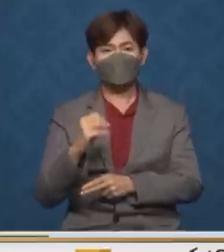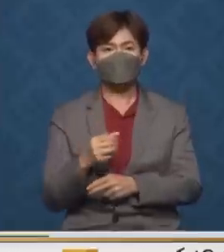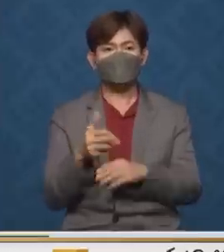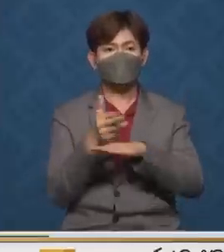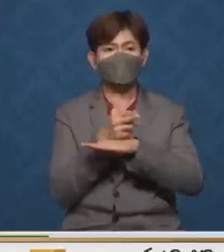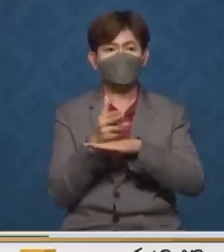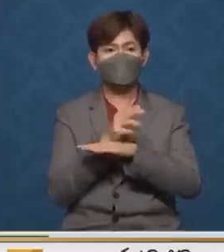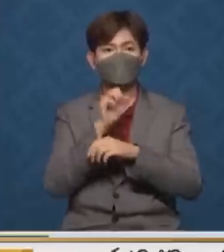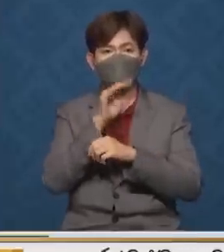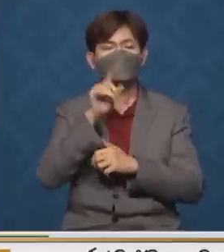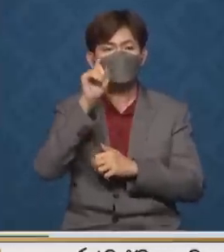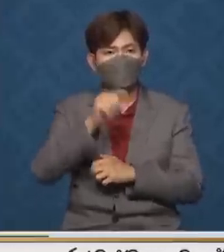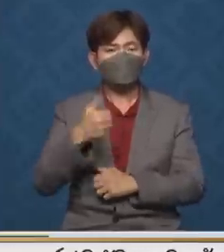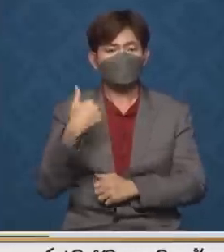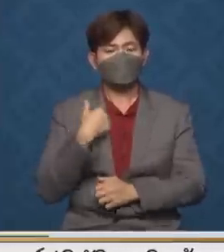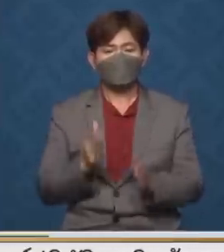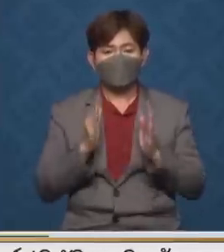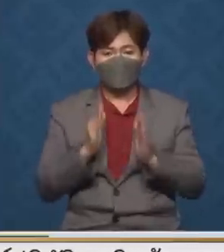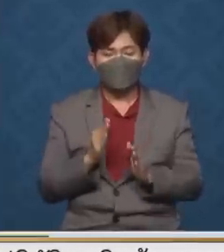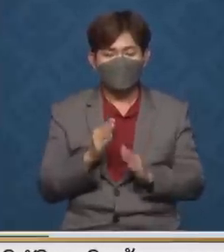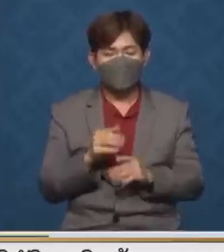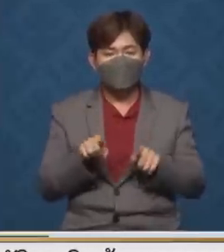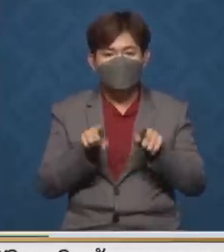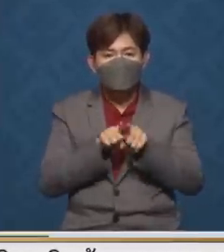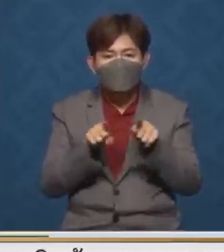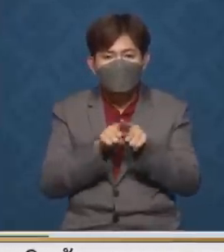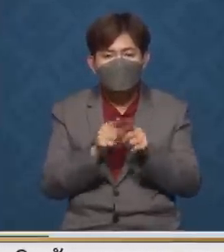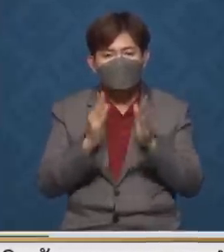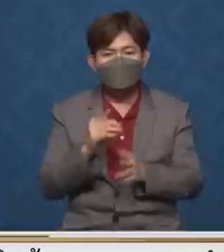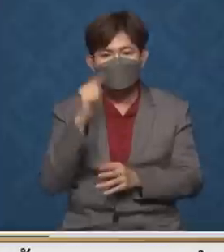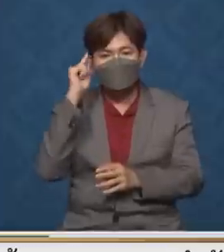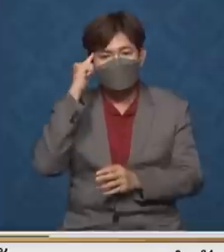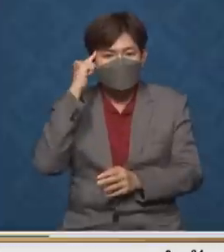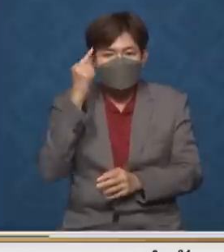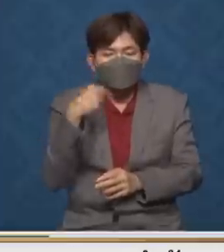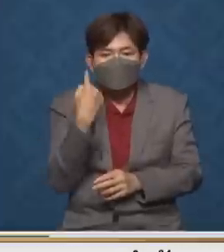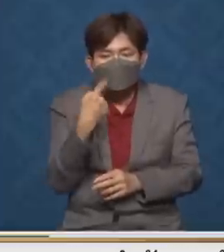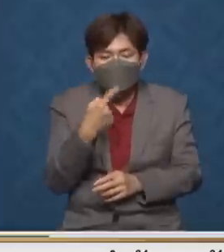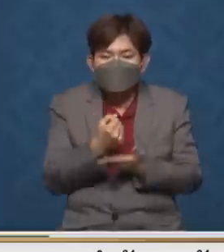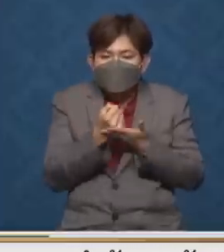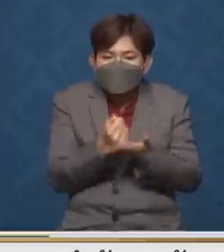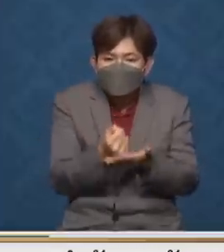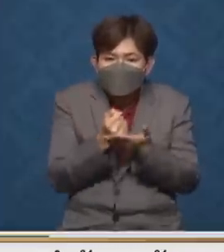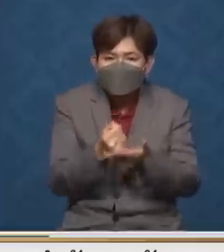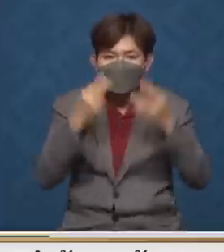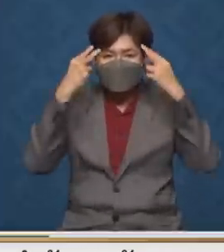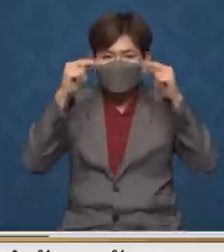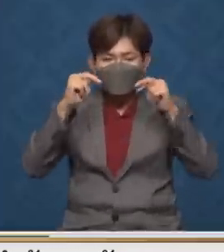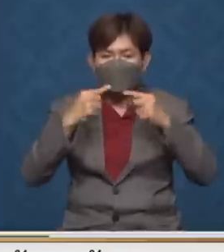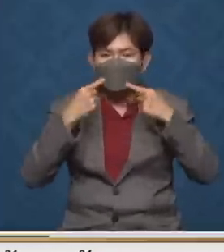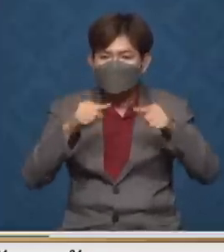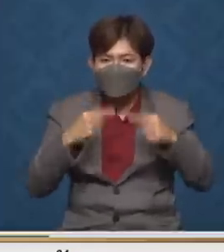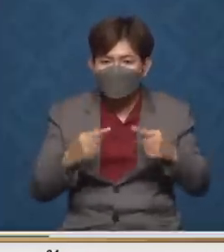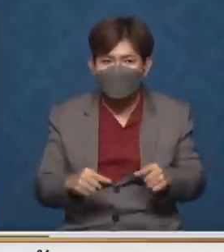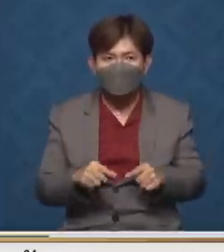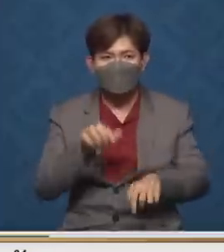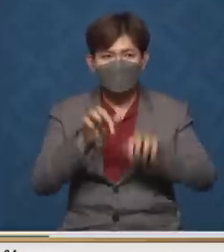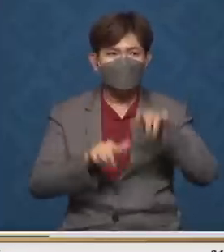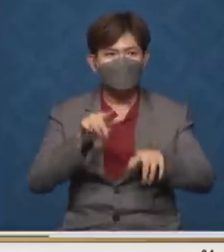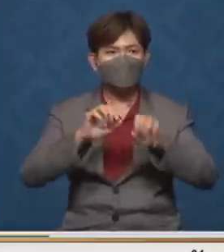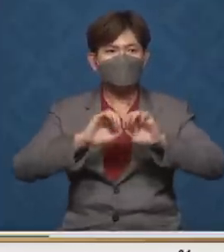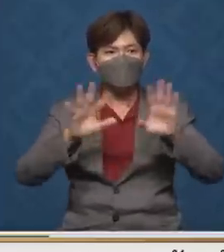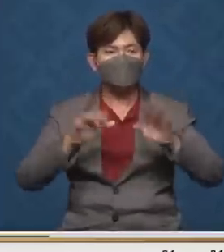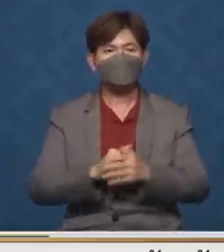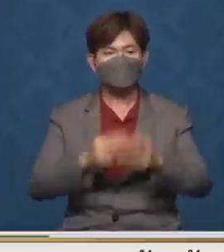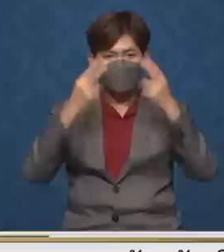เองวาจะต้องมีบุคคลอาวตาร์เข้าไปคอยโจมตีเข้าไปคอยชวยเหลือ นายกรัฐมวตีเข้พมธกัชดเจนวา